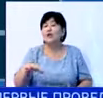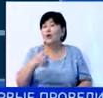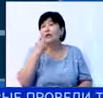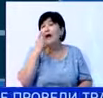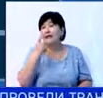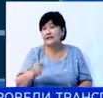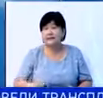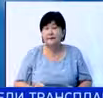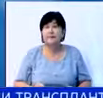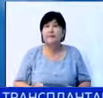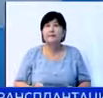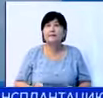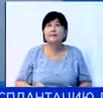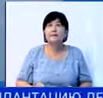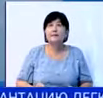1.